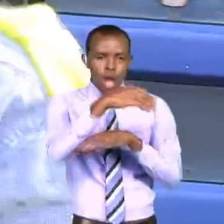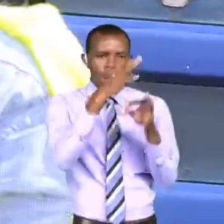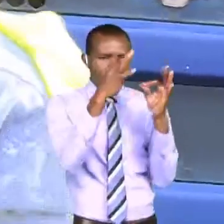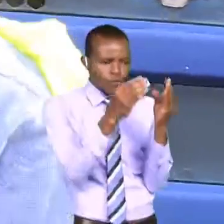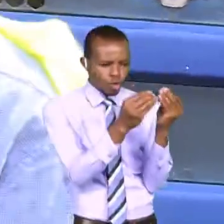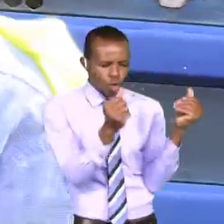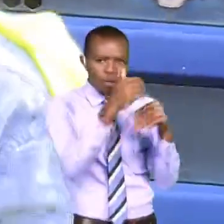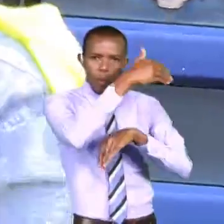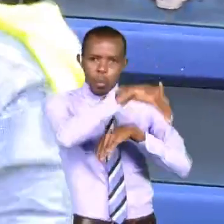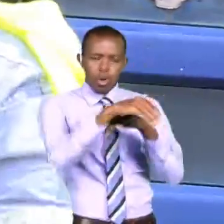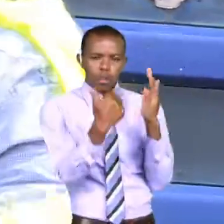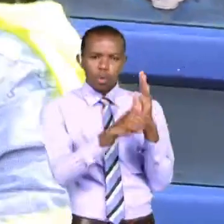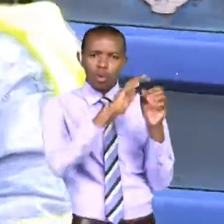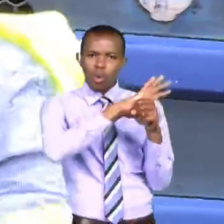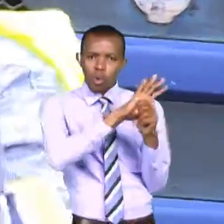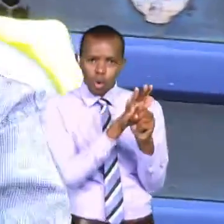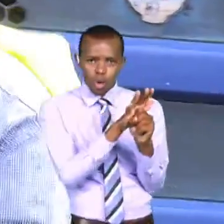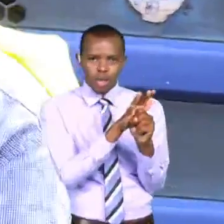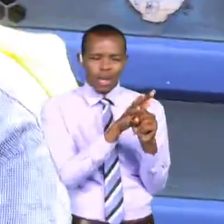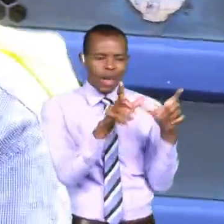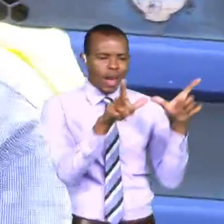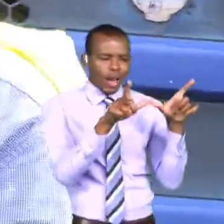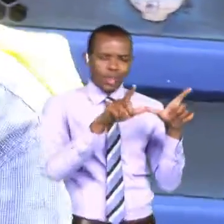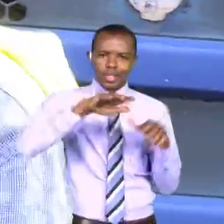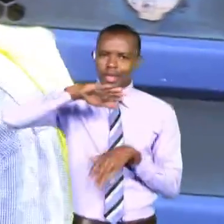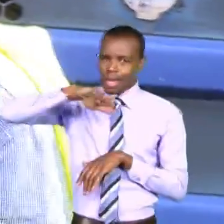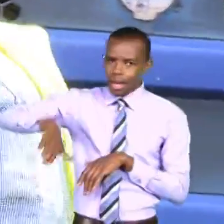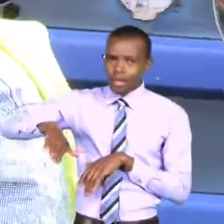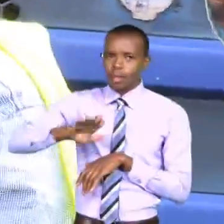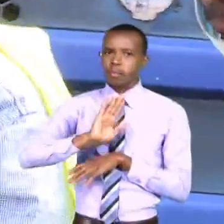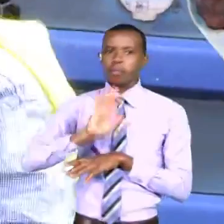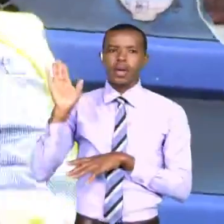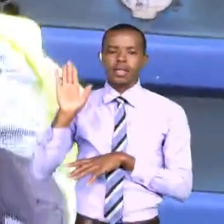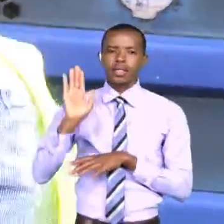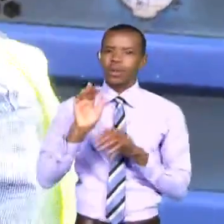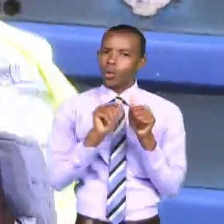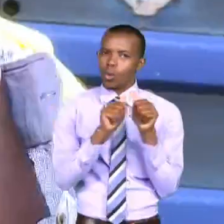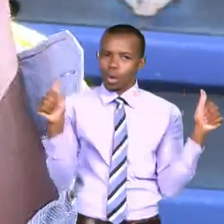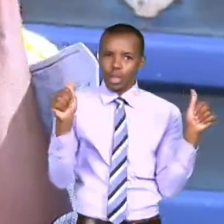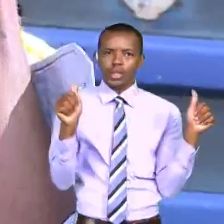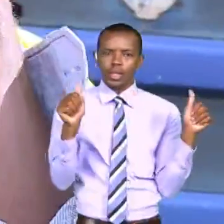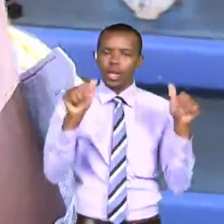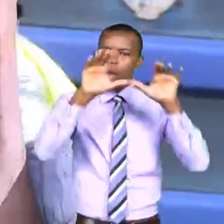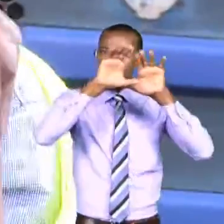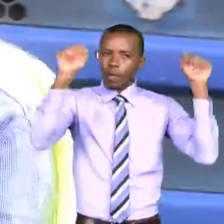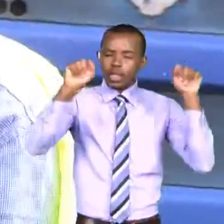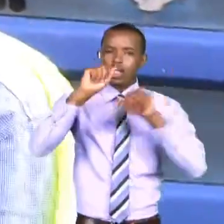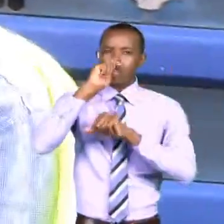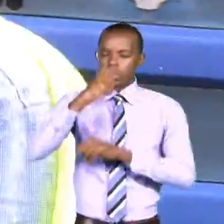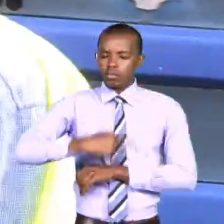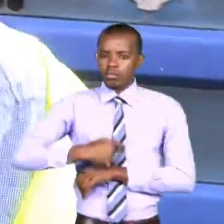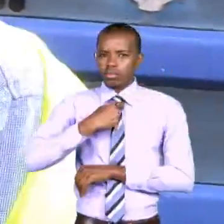ya boda hii ya COVID hii, kwanza hizo mambo ya barua da delay basi, hiyo tu tutakuwa sawa. Kama vile amekuja huyo president wa